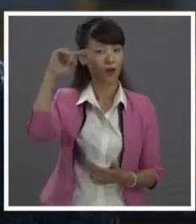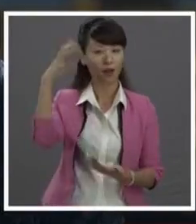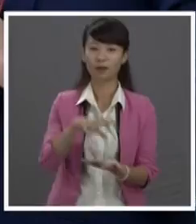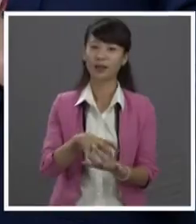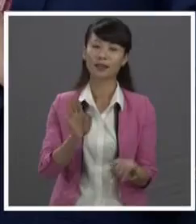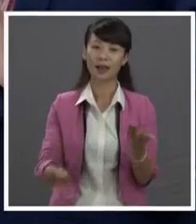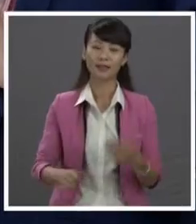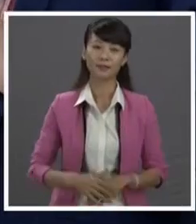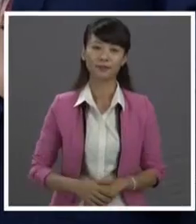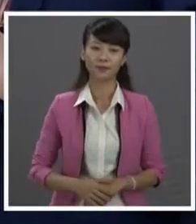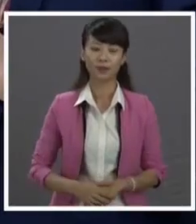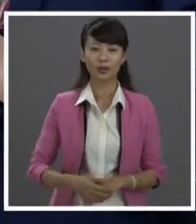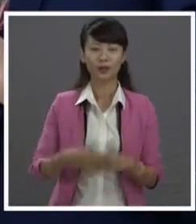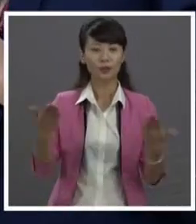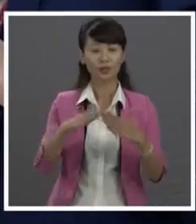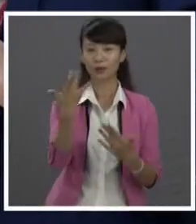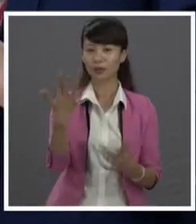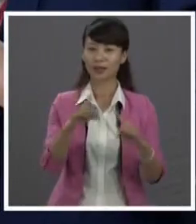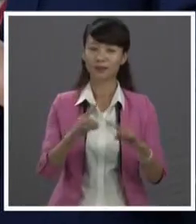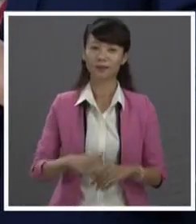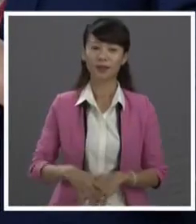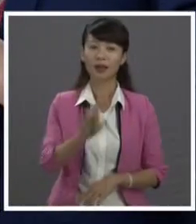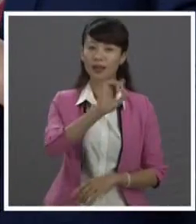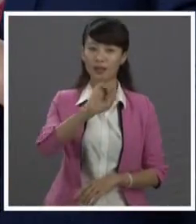童。 咱们学校有多少学生？ 我们学校有